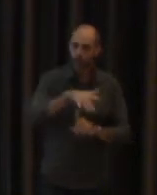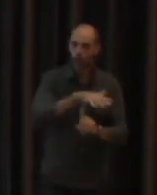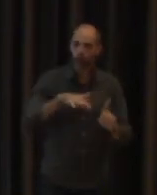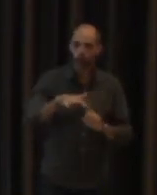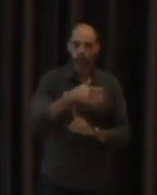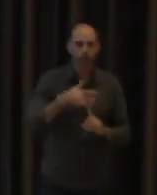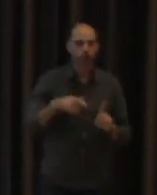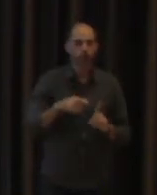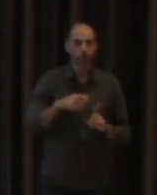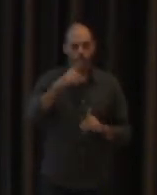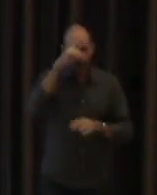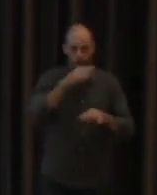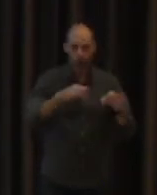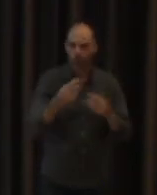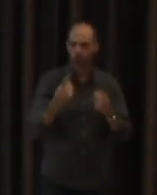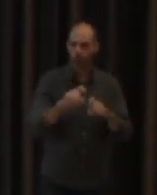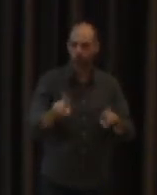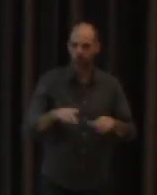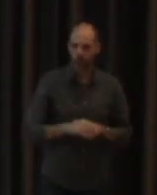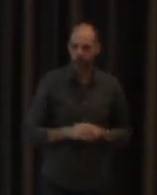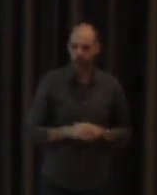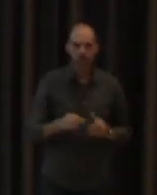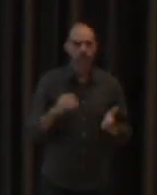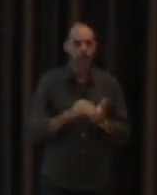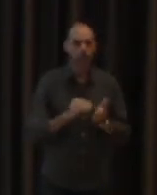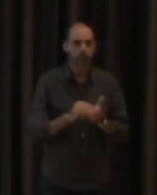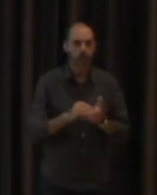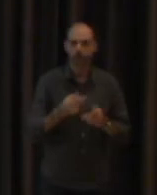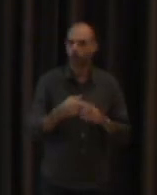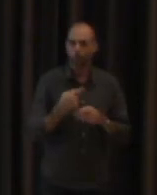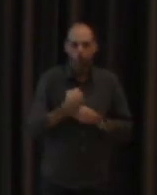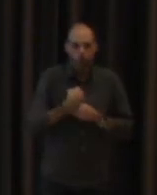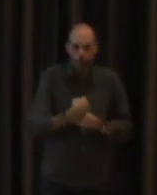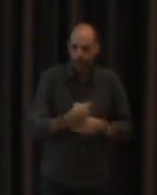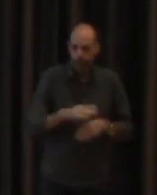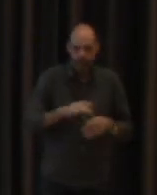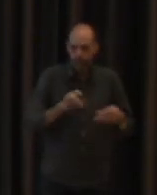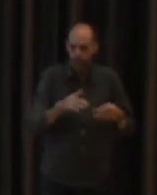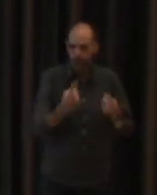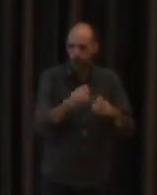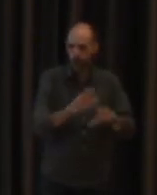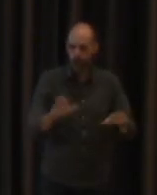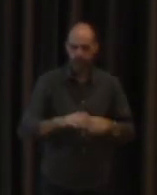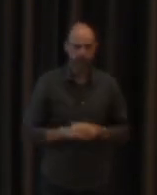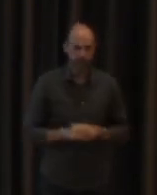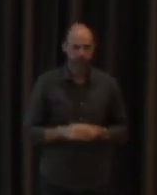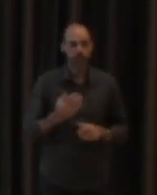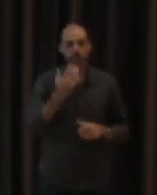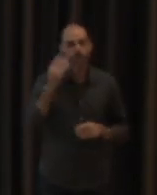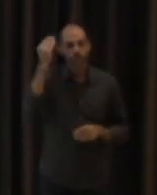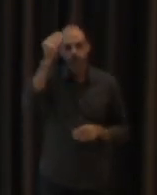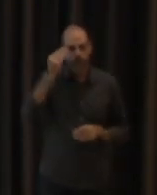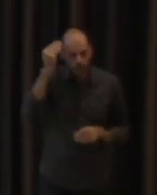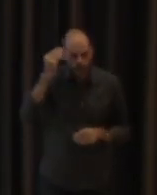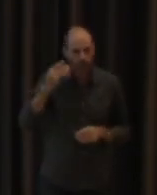adverbial i que fins i tot a vegades ens porten a prescindir-ne obligatòriament. Si hi hem reflexionat, si